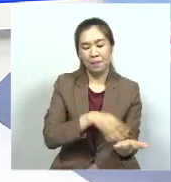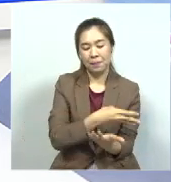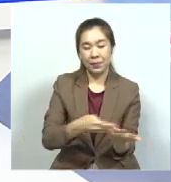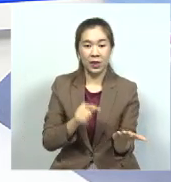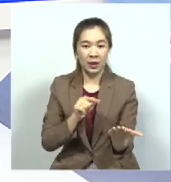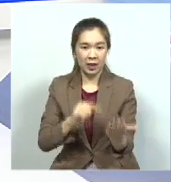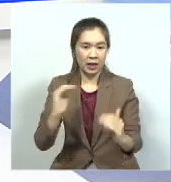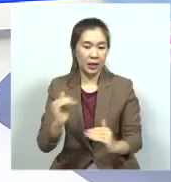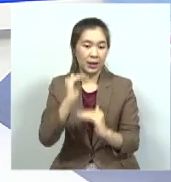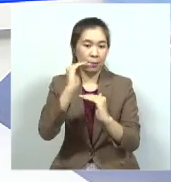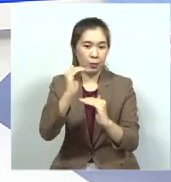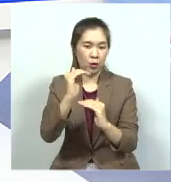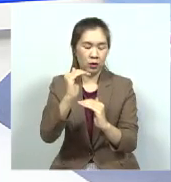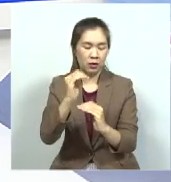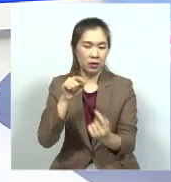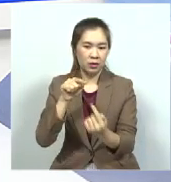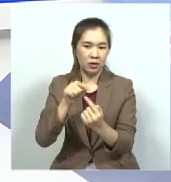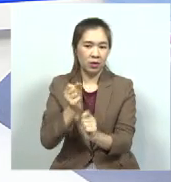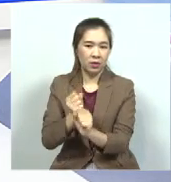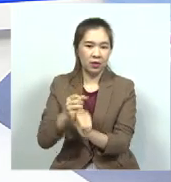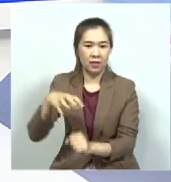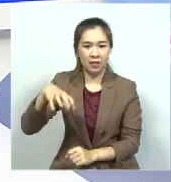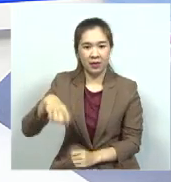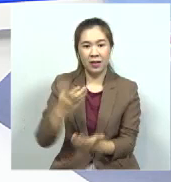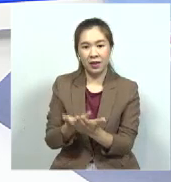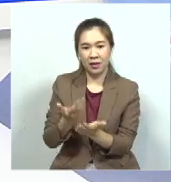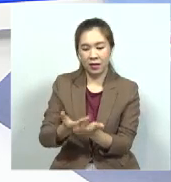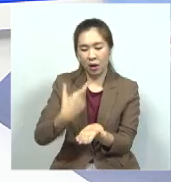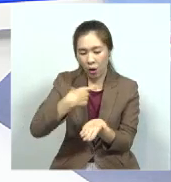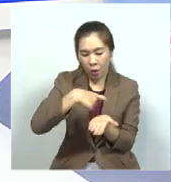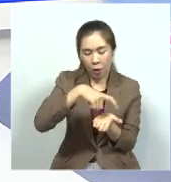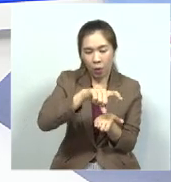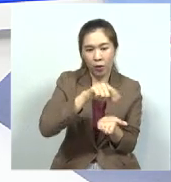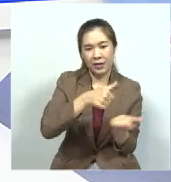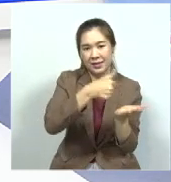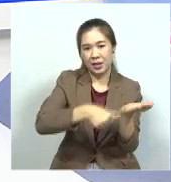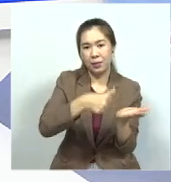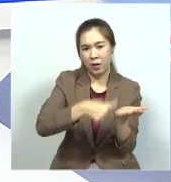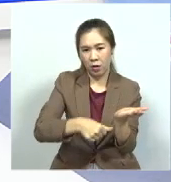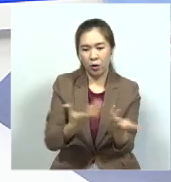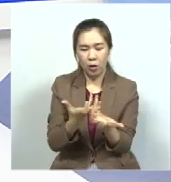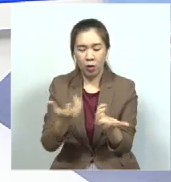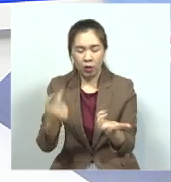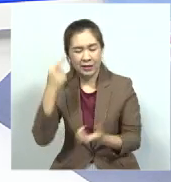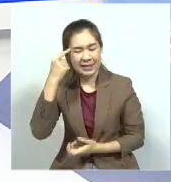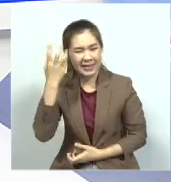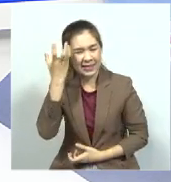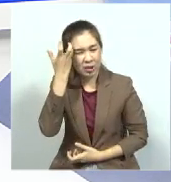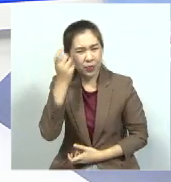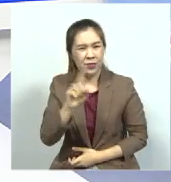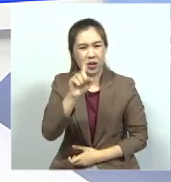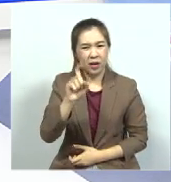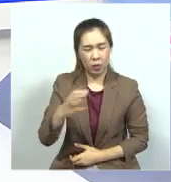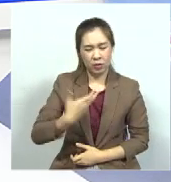หนดให้สถาบันการเงินนำส่งข้อมูลการโอนเงินให้กรมสรรพากรทำให้ผู้ค้าออนไลน์ส่วนใหญ่ก็กังวลกัน